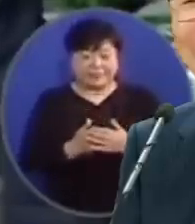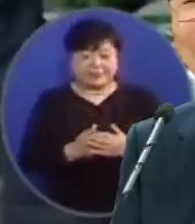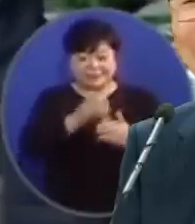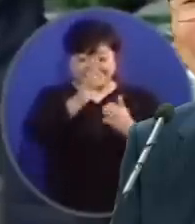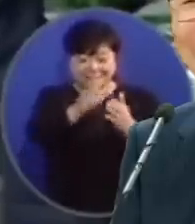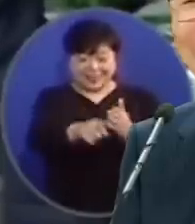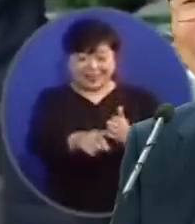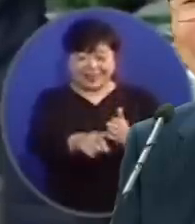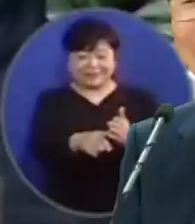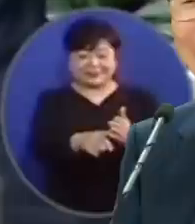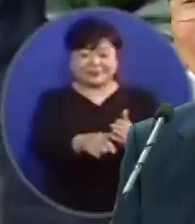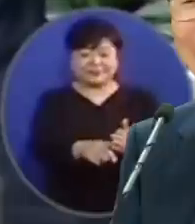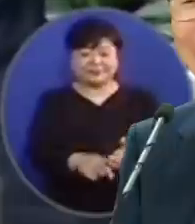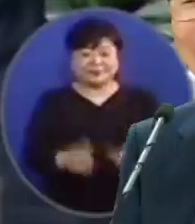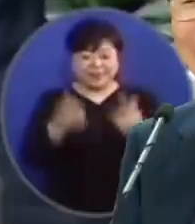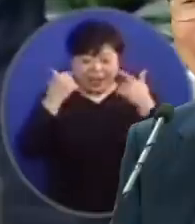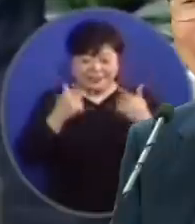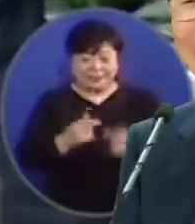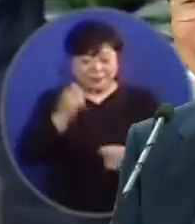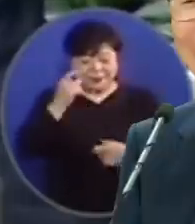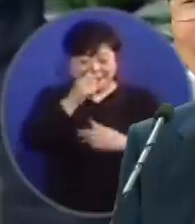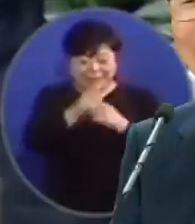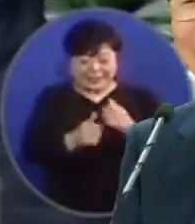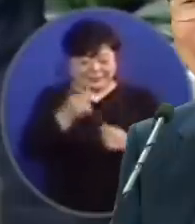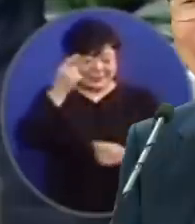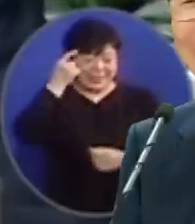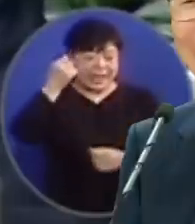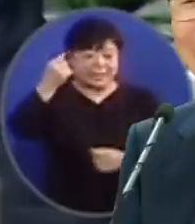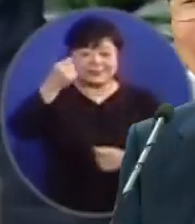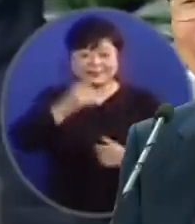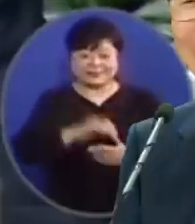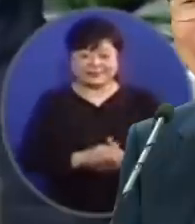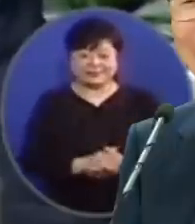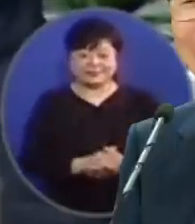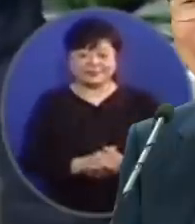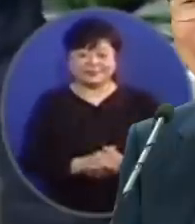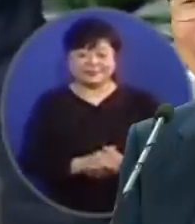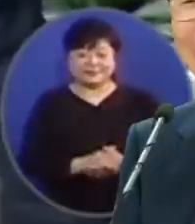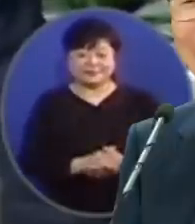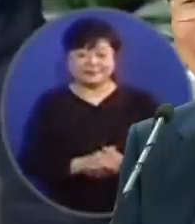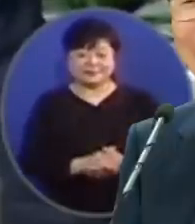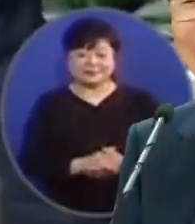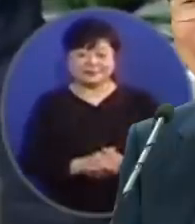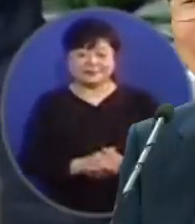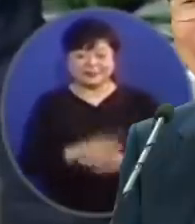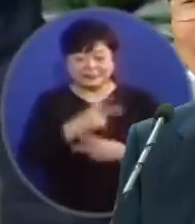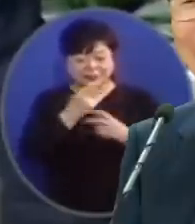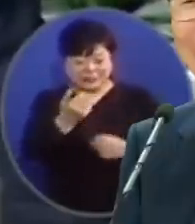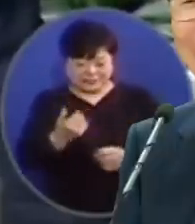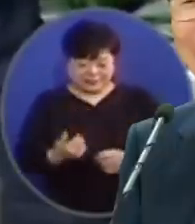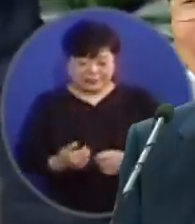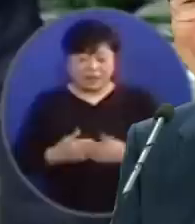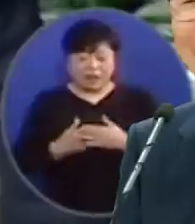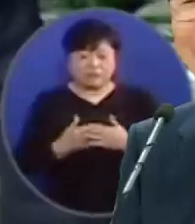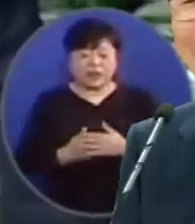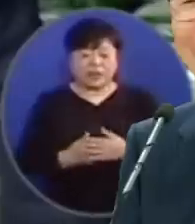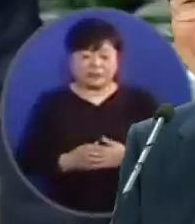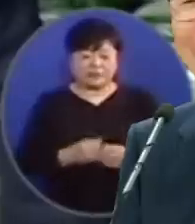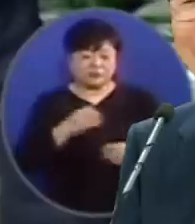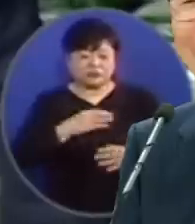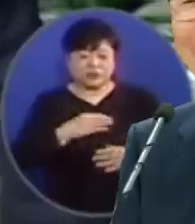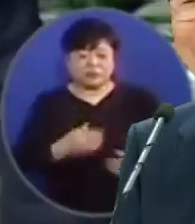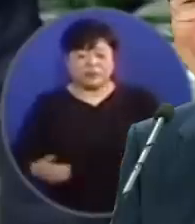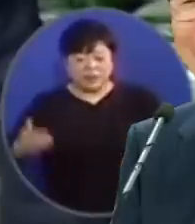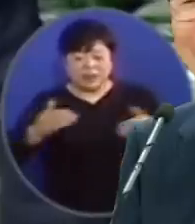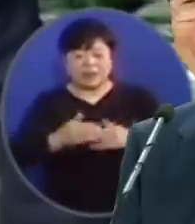시대에 언제나 우리는 위대한 하나님을 생각해야 되는 것입니다. 잠자리에 들어갈 때 불안과 두려움을 가슴에